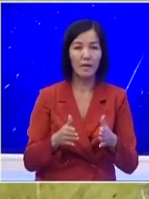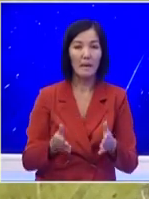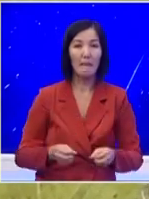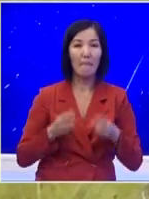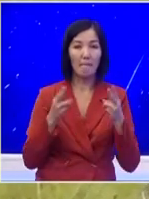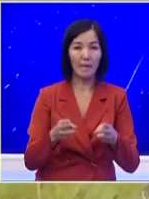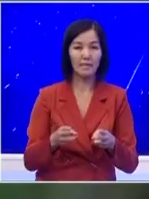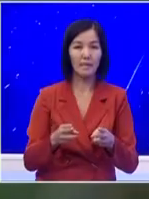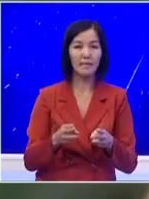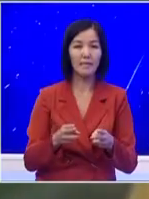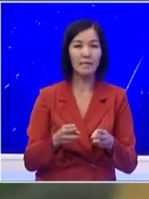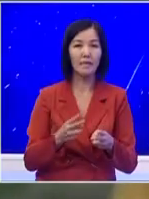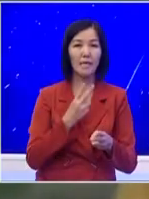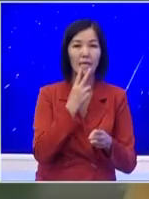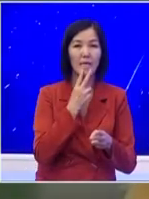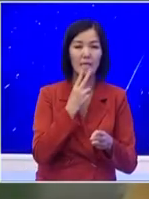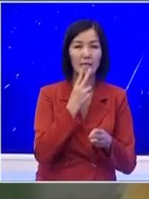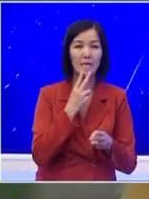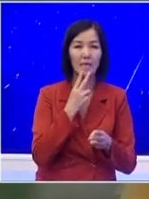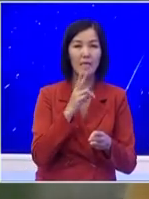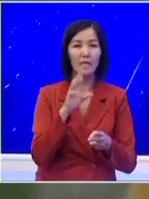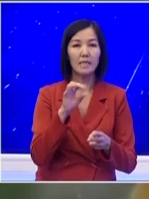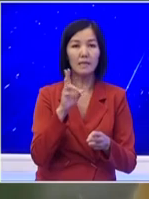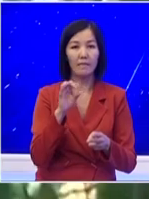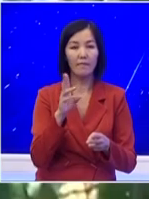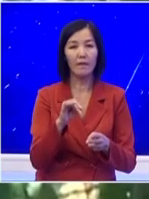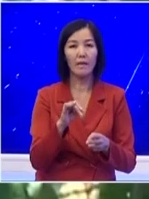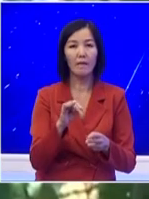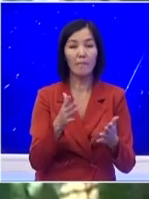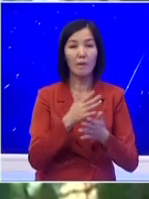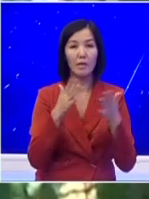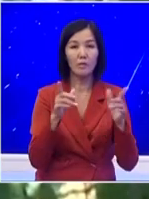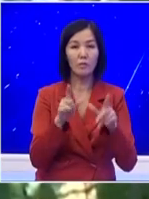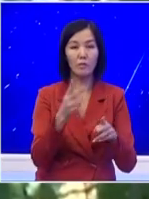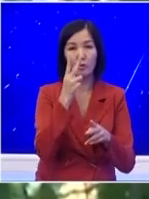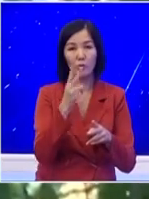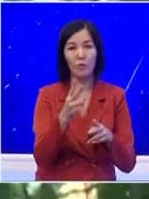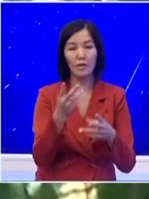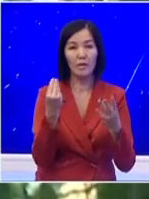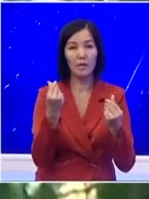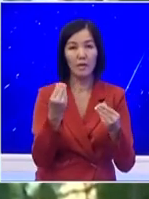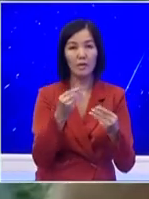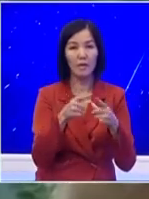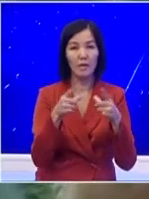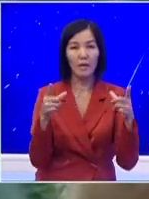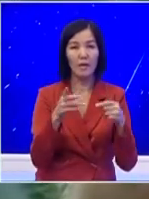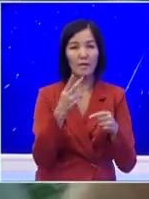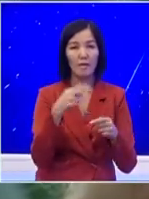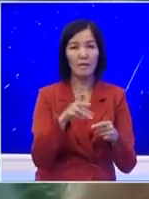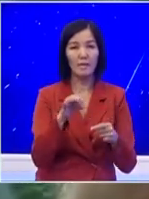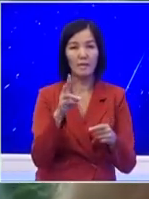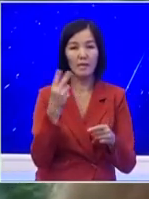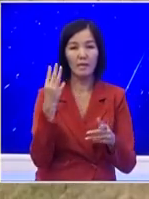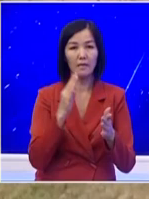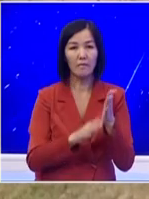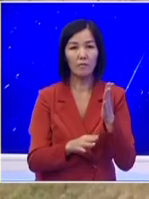серьезную опасность. Золотистые игрунки – один из символов Бразилии, но большинство граждан видели их только на банкноте в 20 реалов.